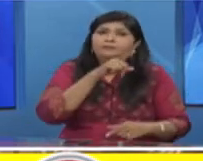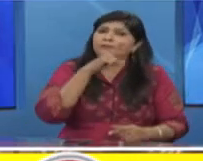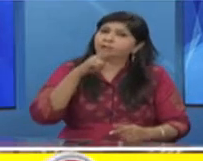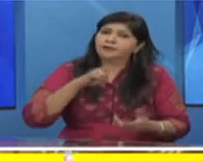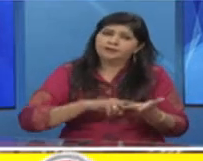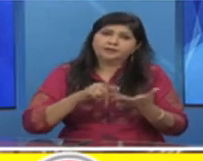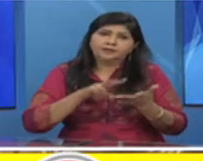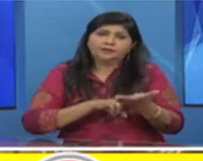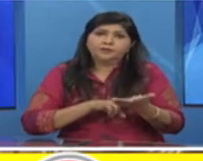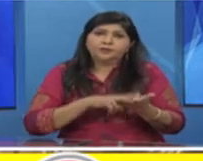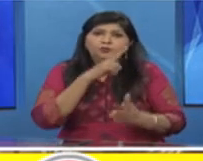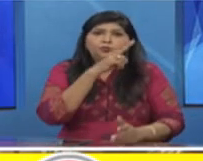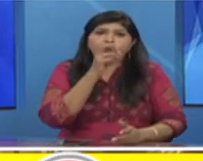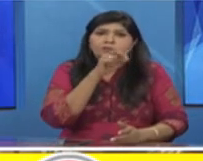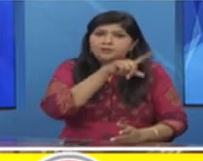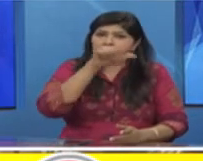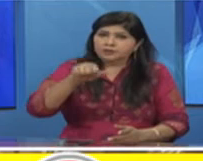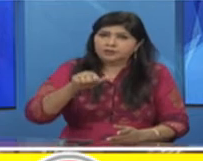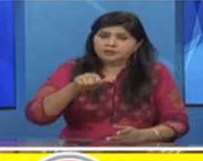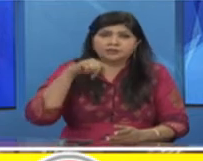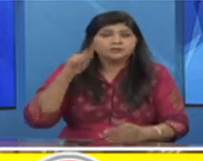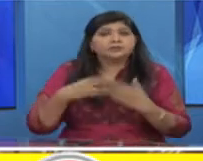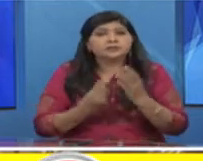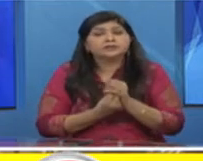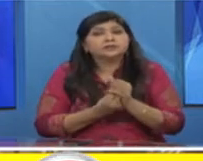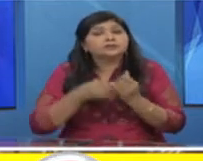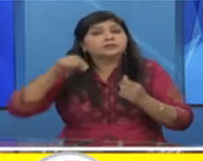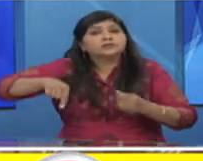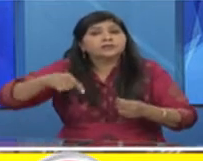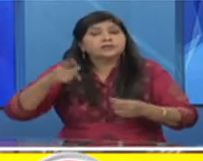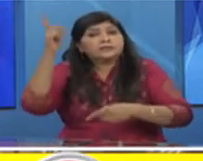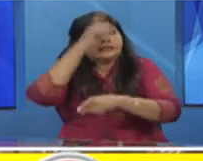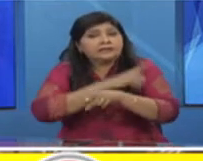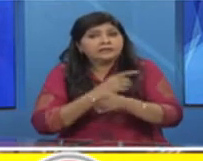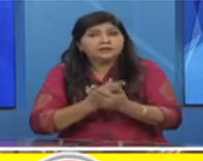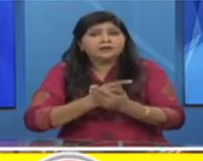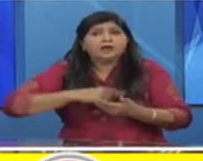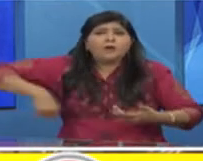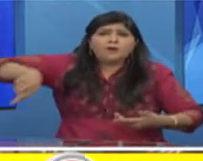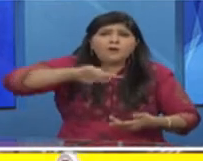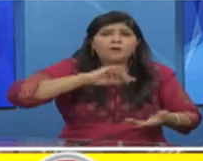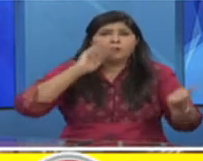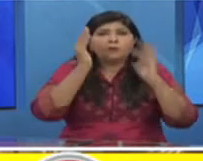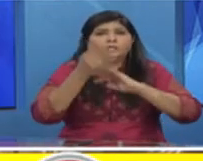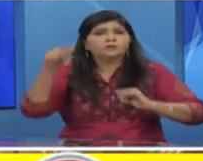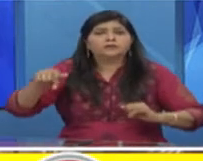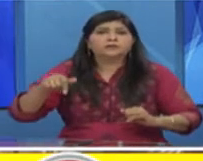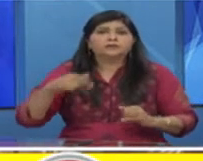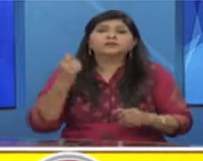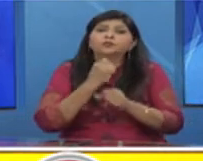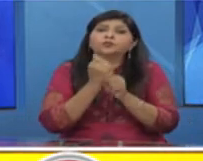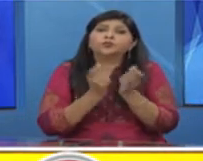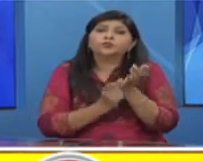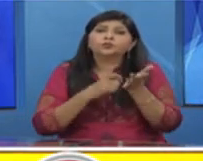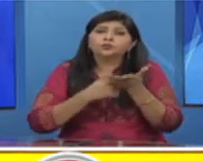नवंबर 2019 यह वो दिन है जिस दिन दुनिया भर में श्री गुरु नानक